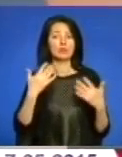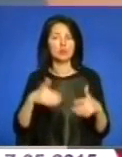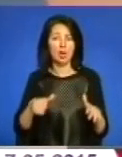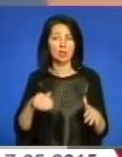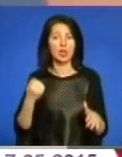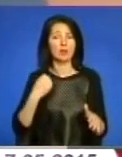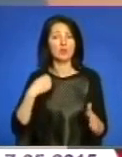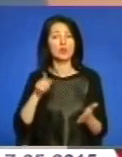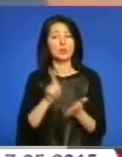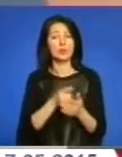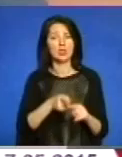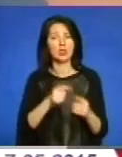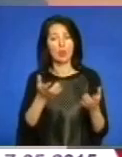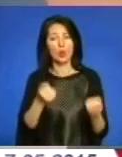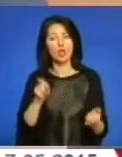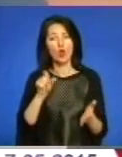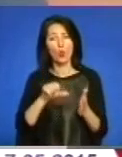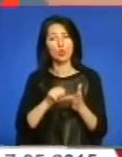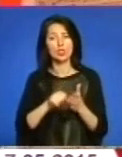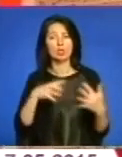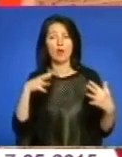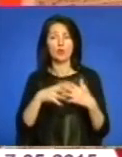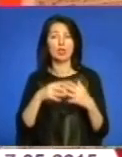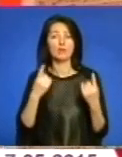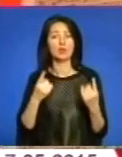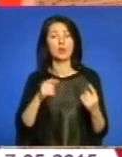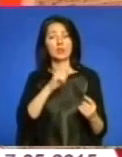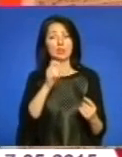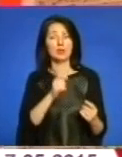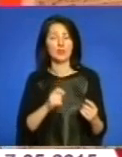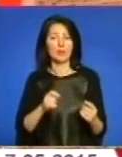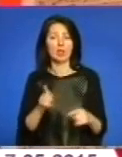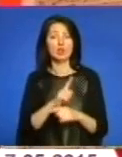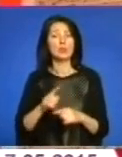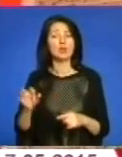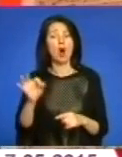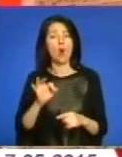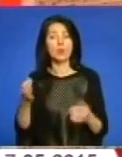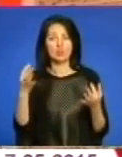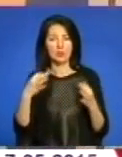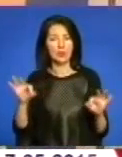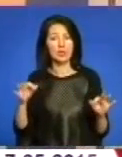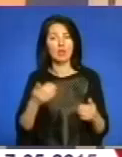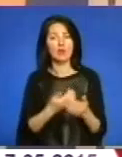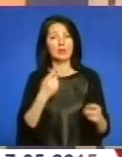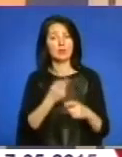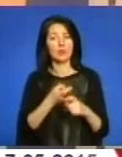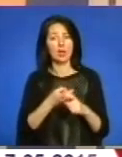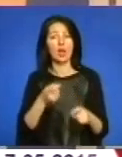які брали участь на фронтах Великої Вітчизняної війни. Тернопільська область визволена від німецьких загарбників в